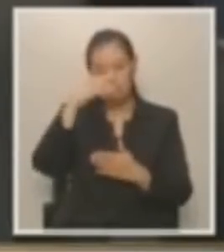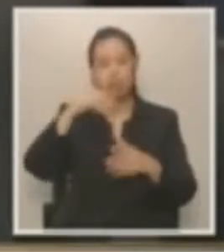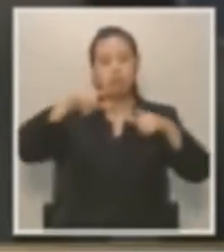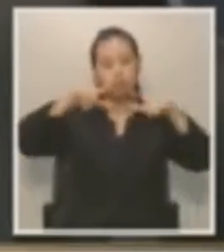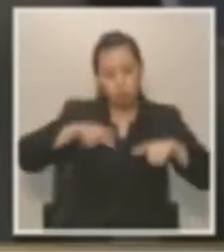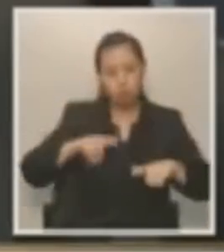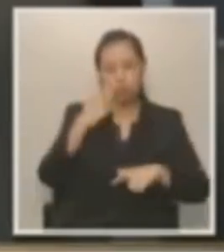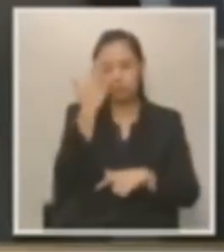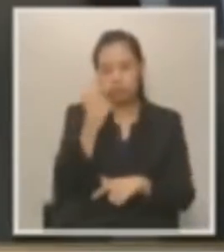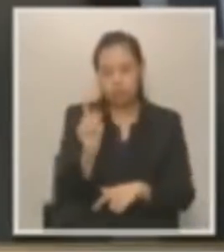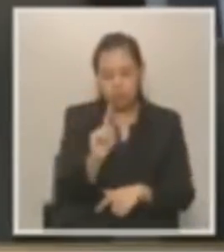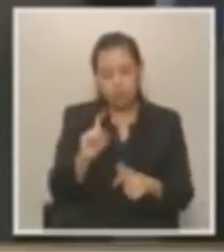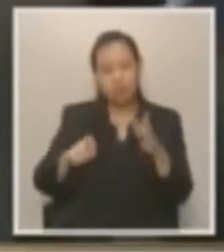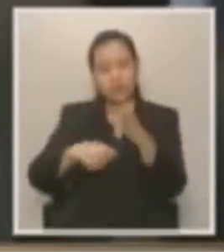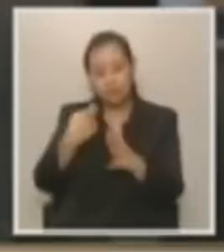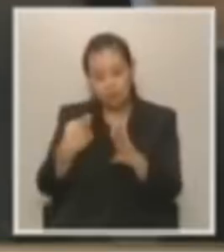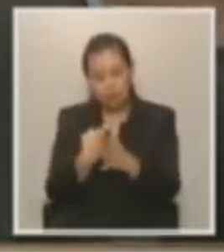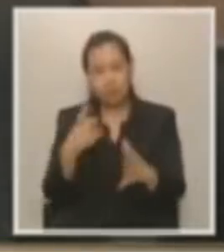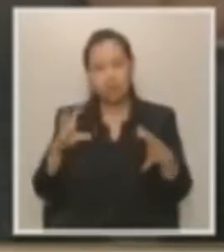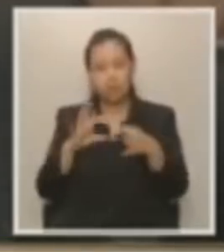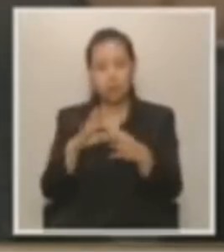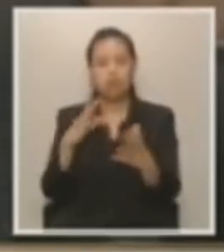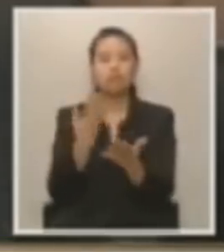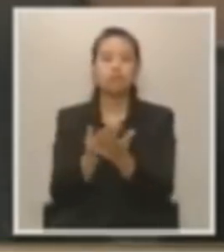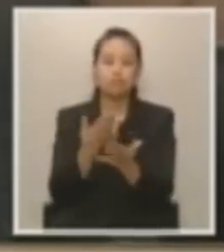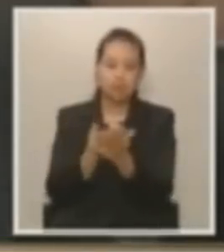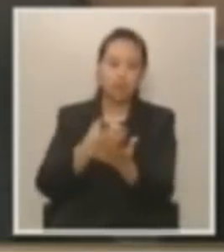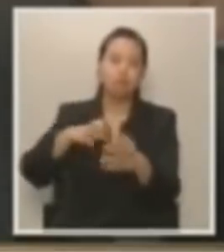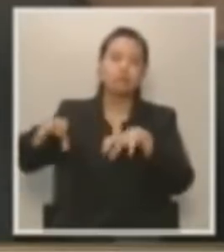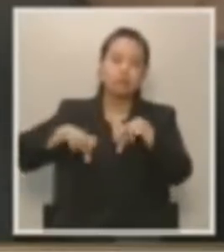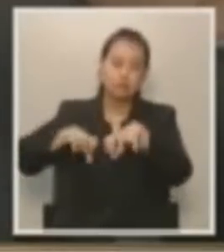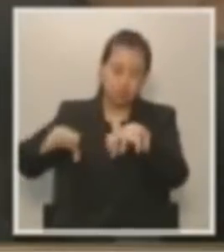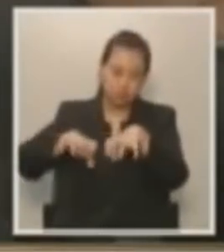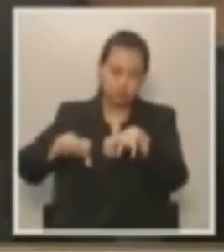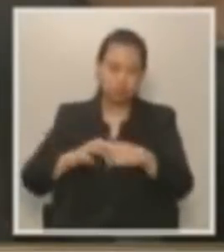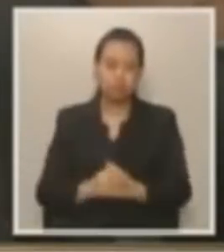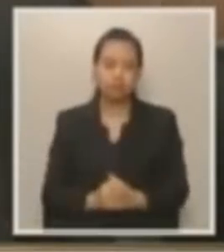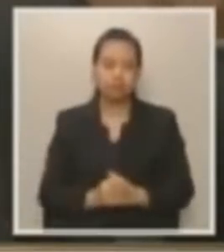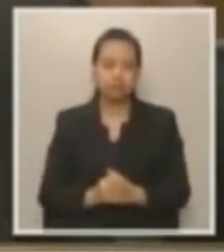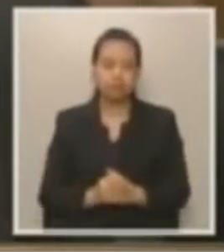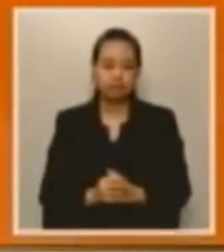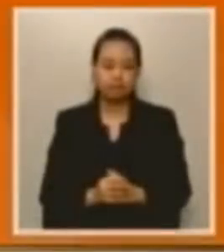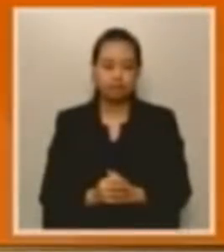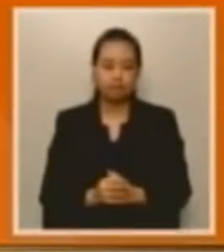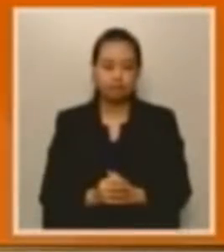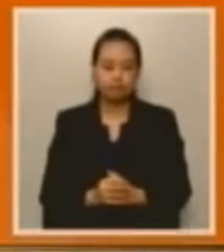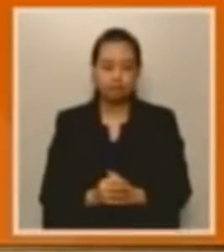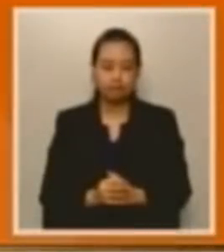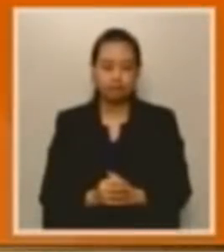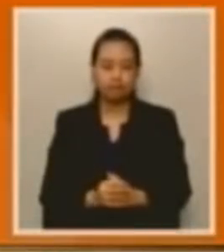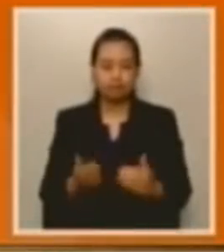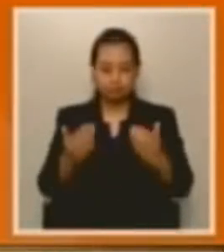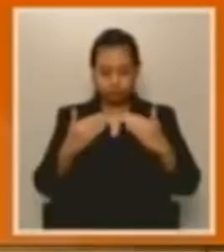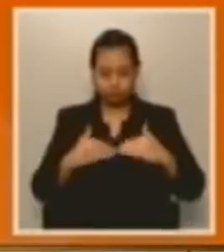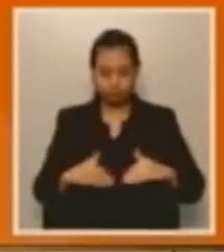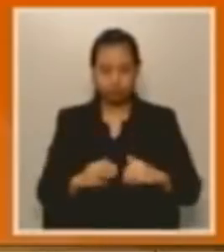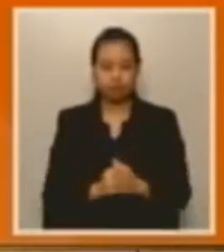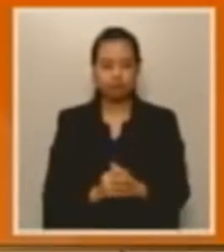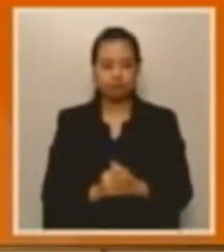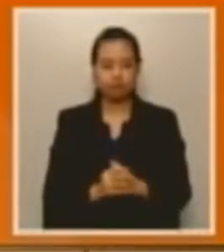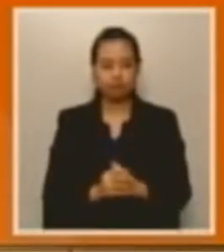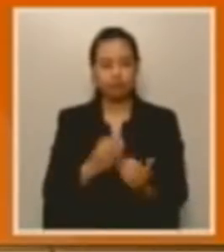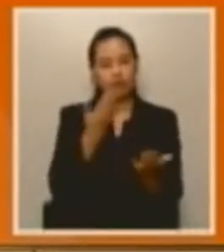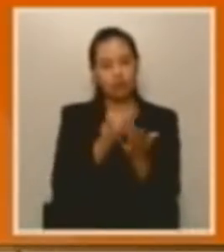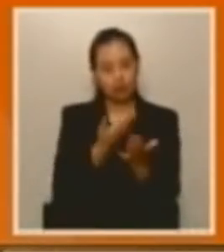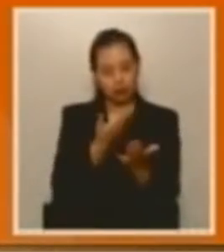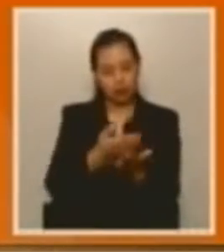ที่เรื่องการจัดสรรงบประมาณค่ะสไลด์ถัดไปค่ะส่วนงบที่ควรตัดก็ไม่